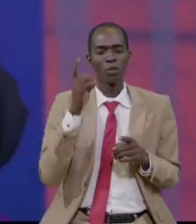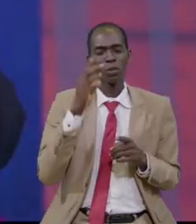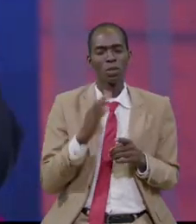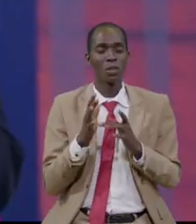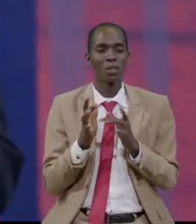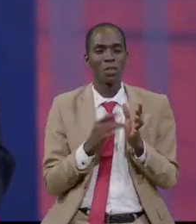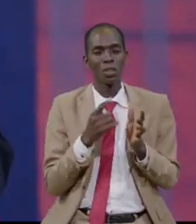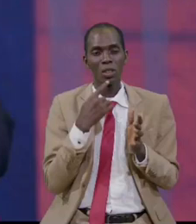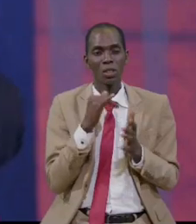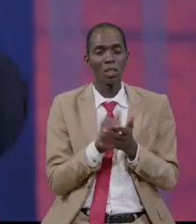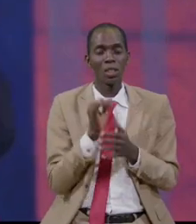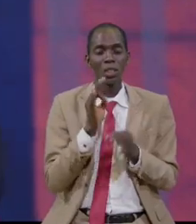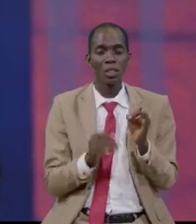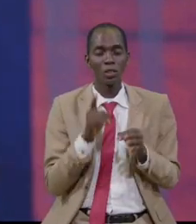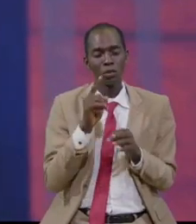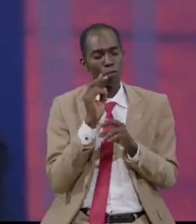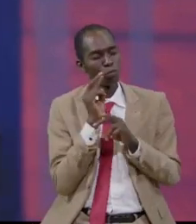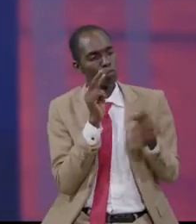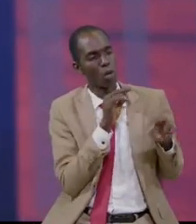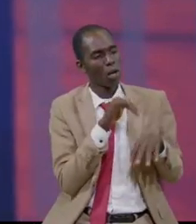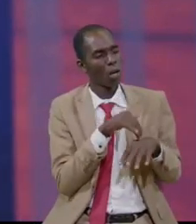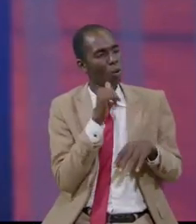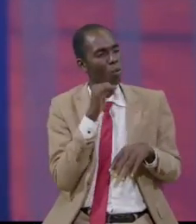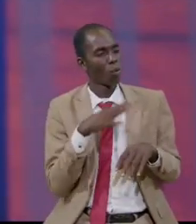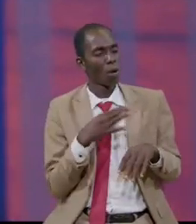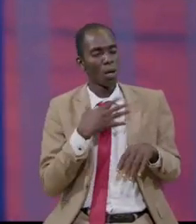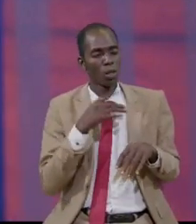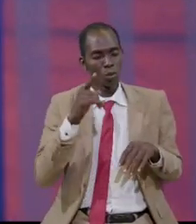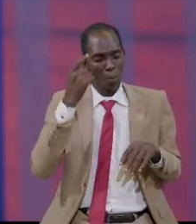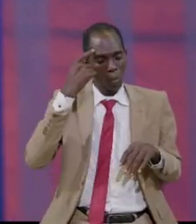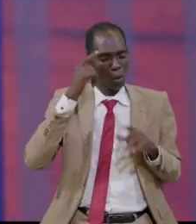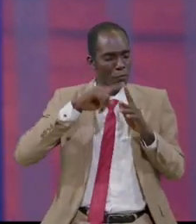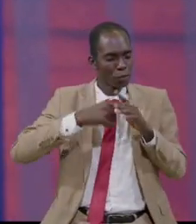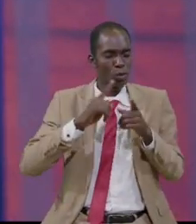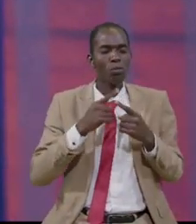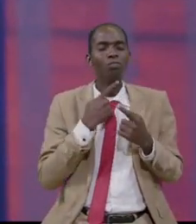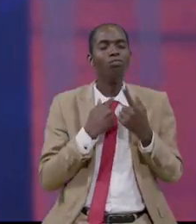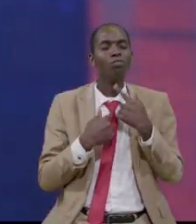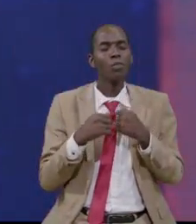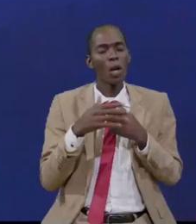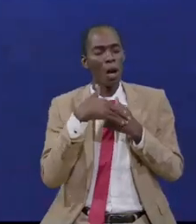si vous regardez une femme pour la convoiter, vous ne l'avez pas touchée.